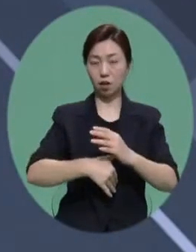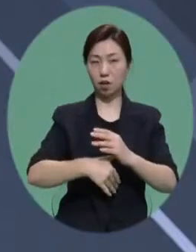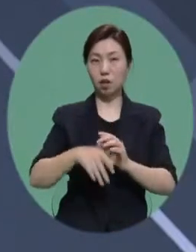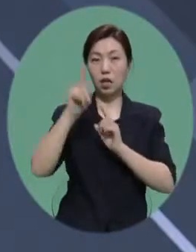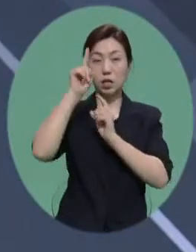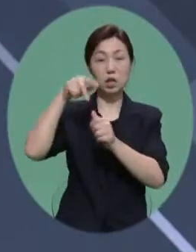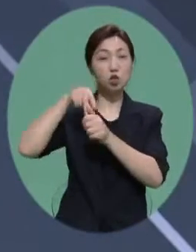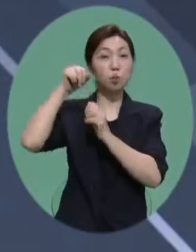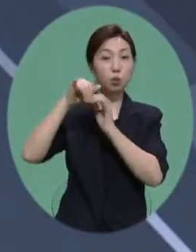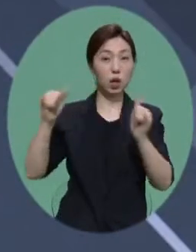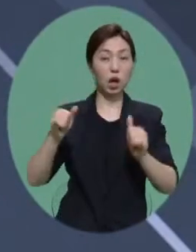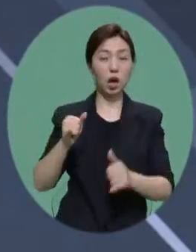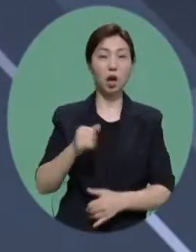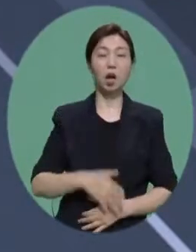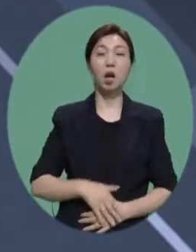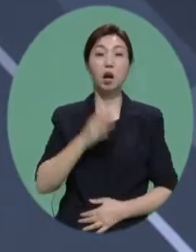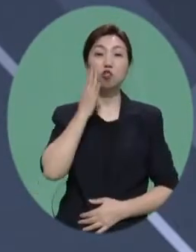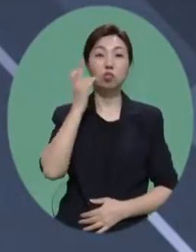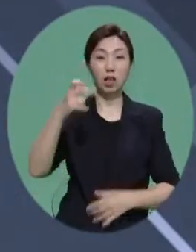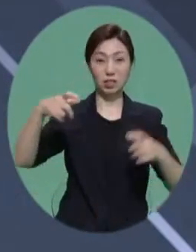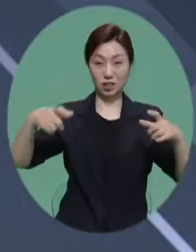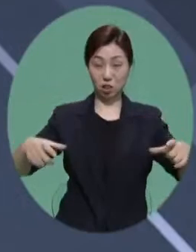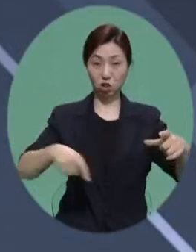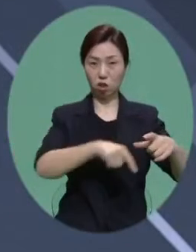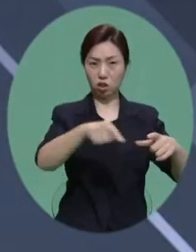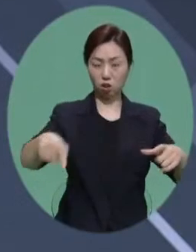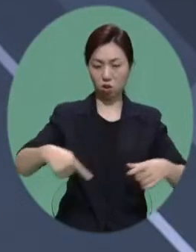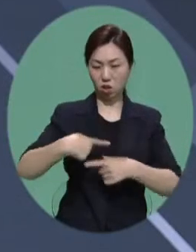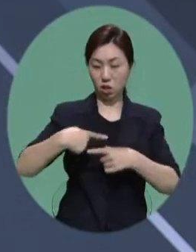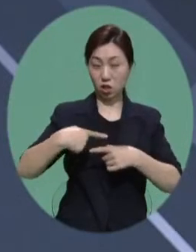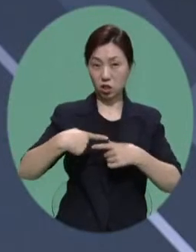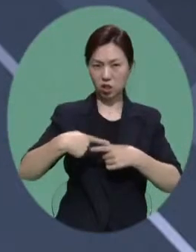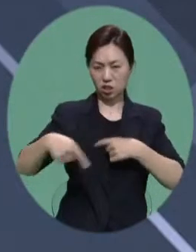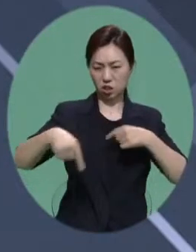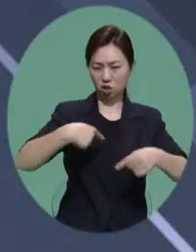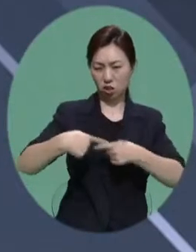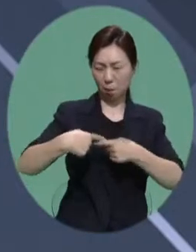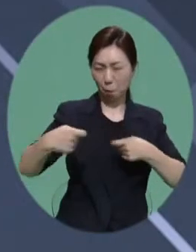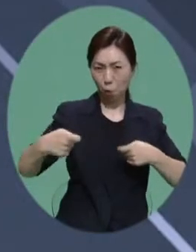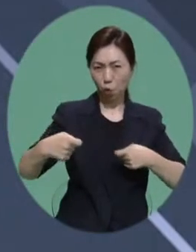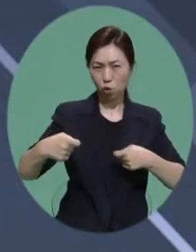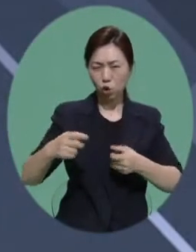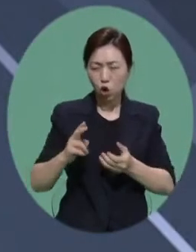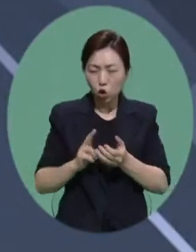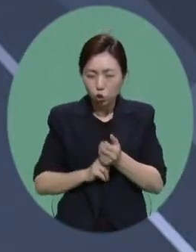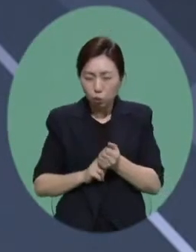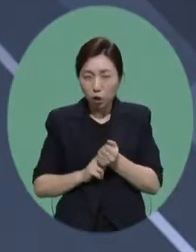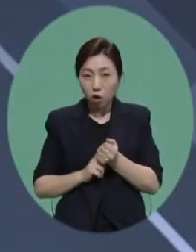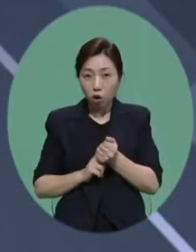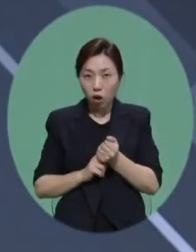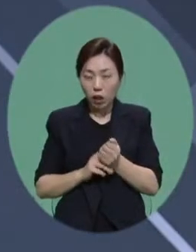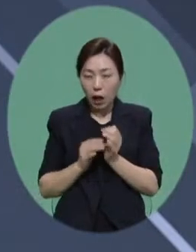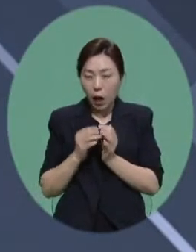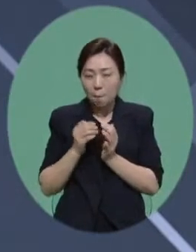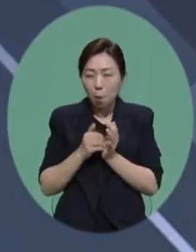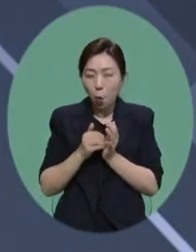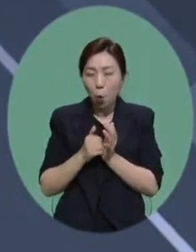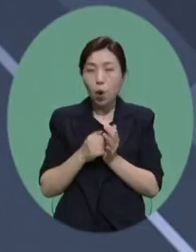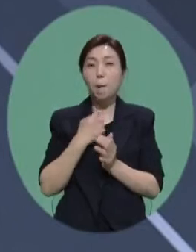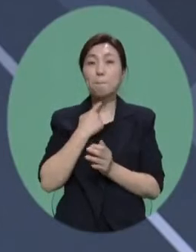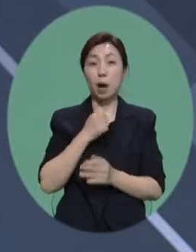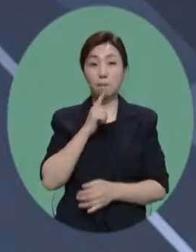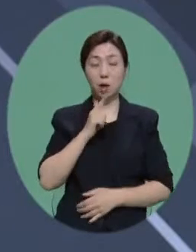후보께서 울산에서 정치 보복을 숨겨 놨다가 나중에 몰래 하는 거라고 하셨습니다 그